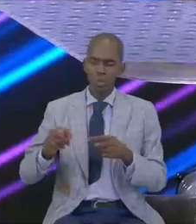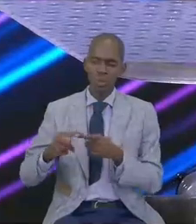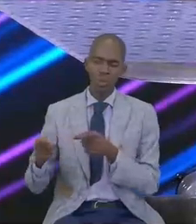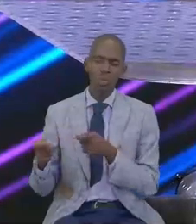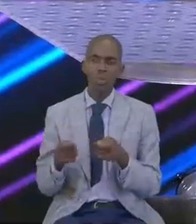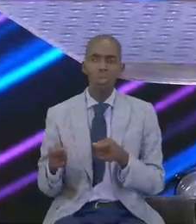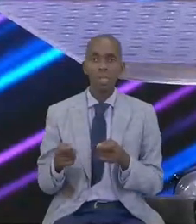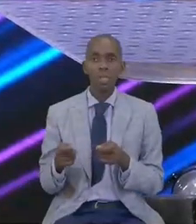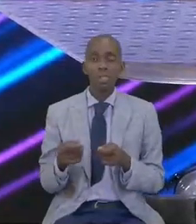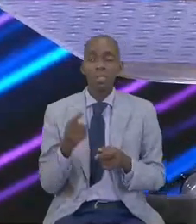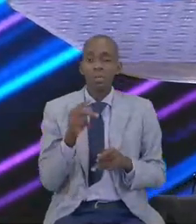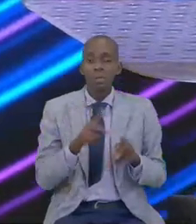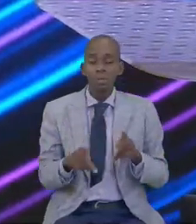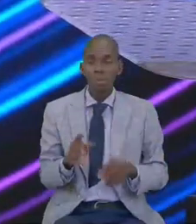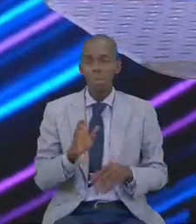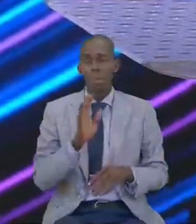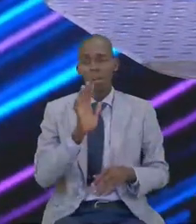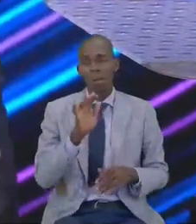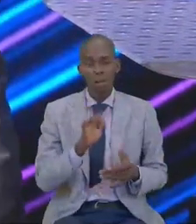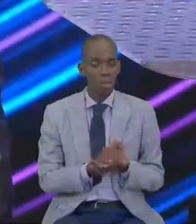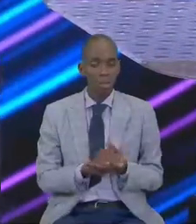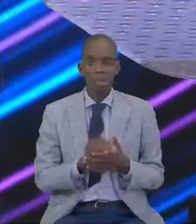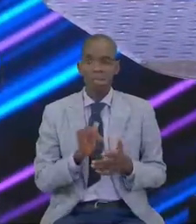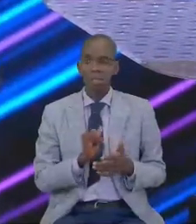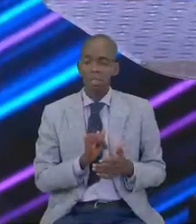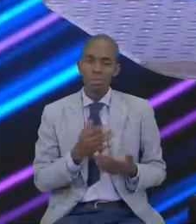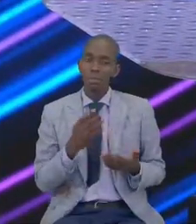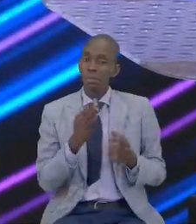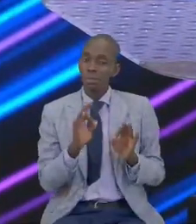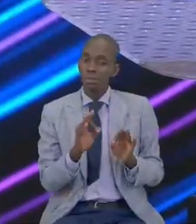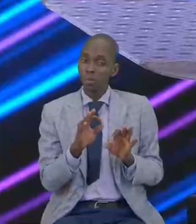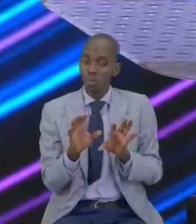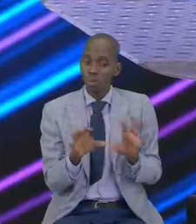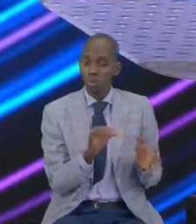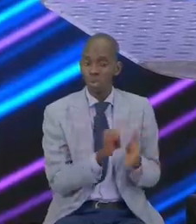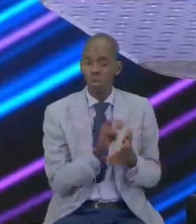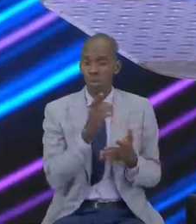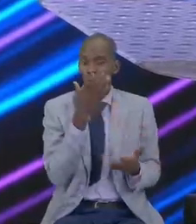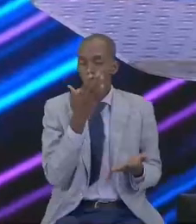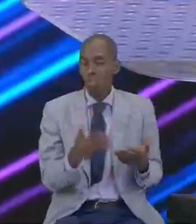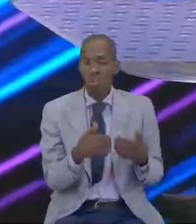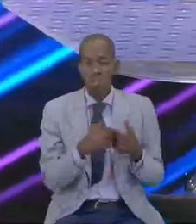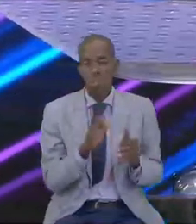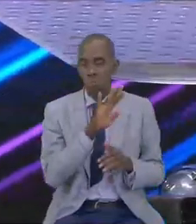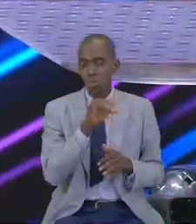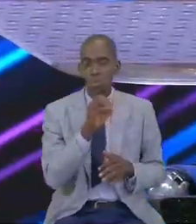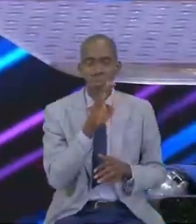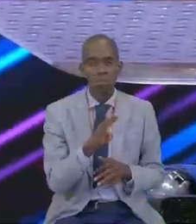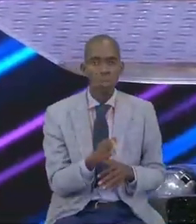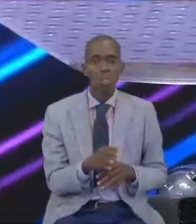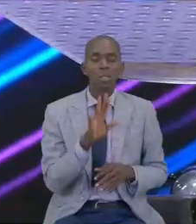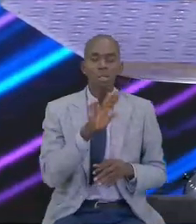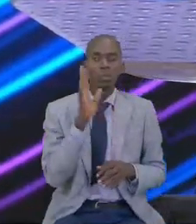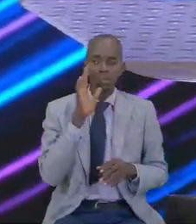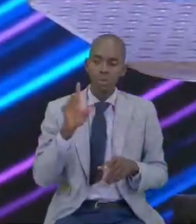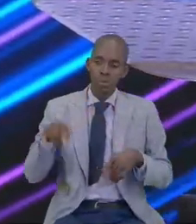craignent que si tu le fais, tu peux perdre ton emploi. Tu dis, ah, quand tu vas vers eux, je veux